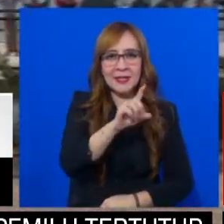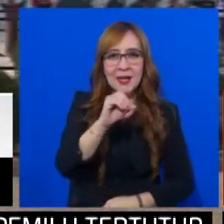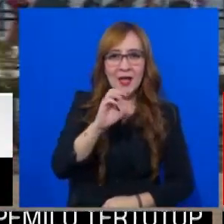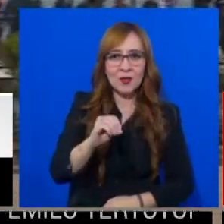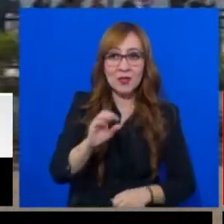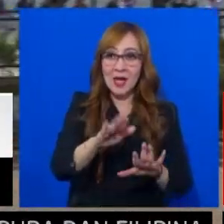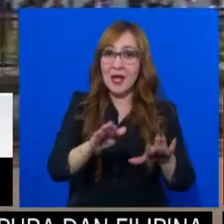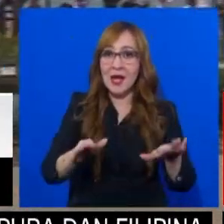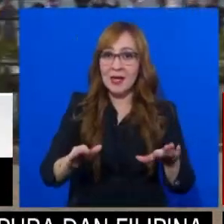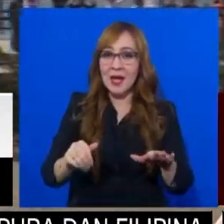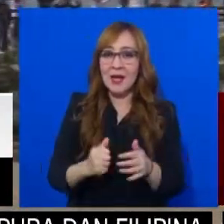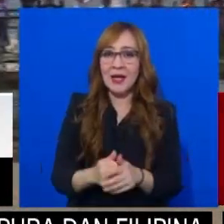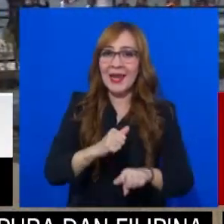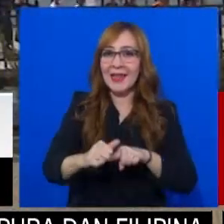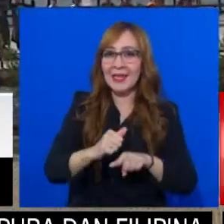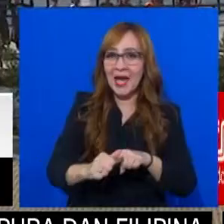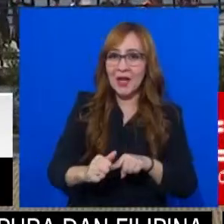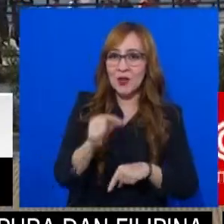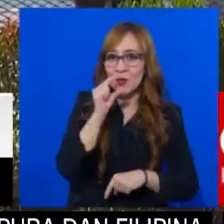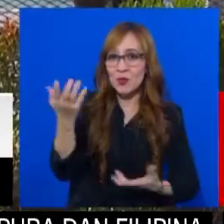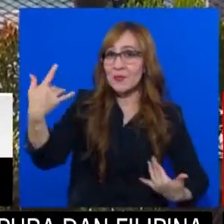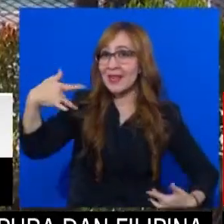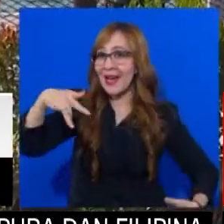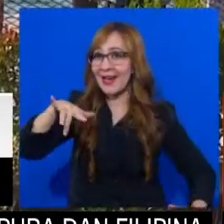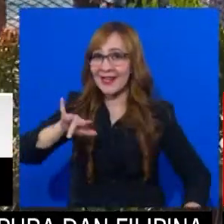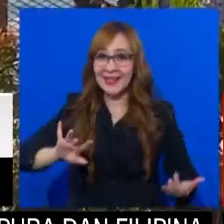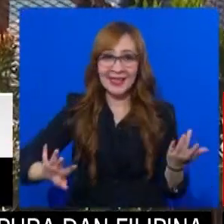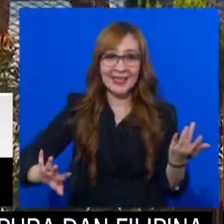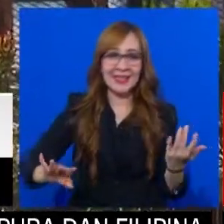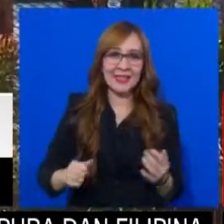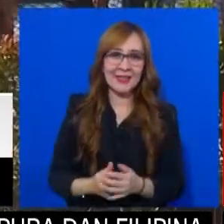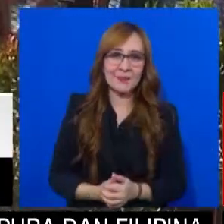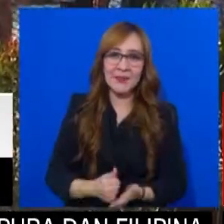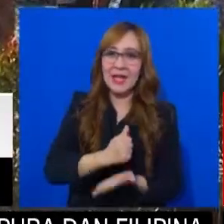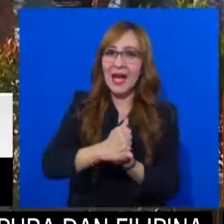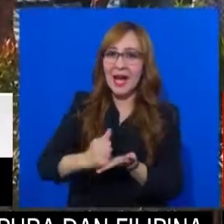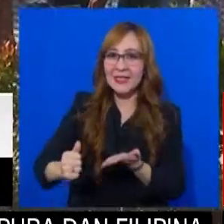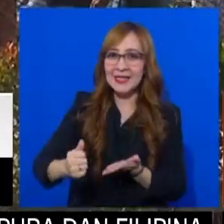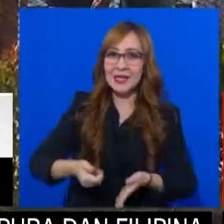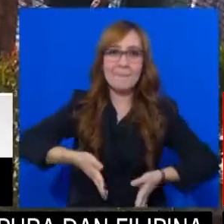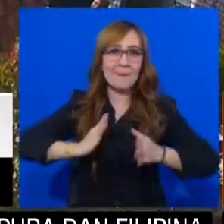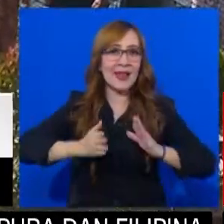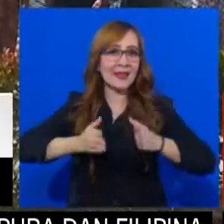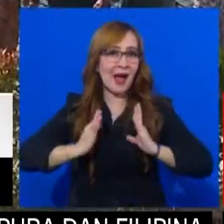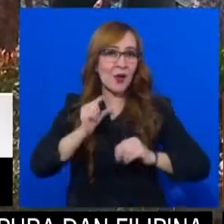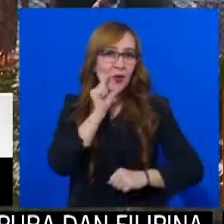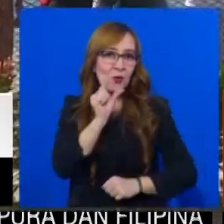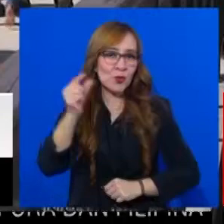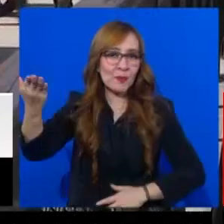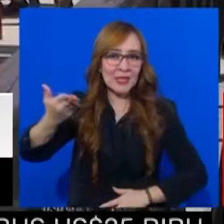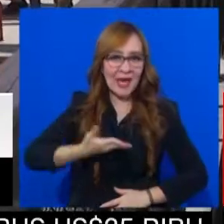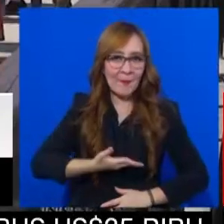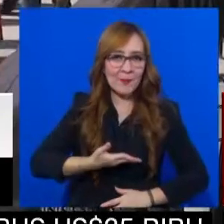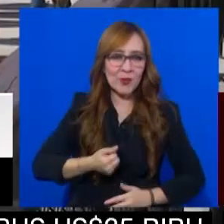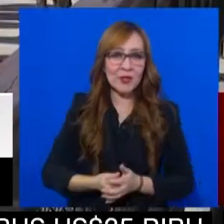berlatih mengikuti koreografi. Mereka akan membawakan tari tradisional Batak sebagai tari sambutan bagi para penonton dan peserta